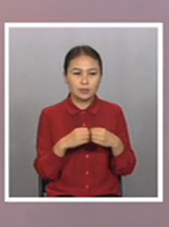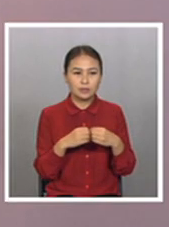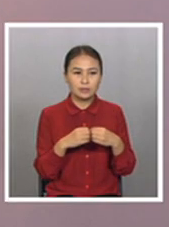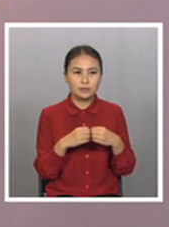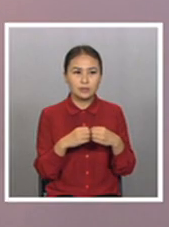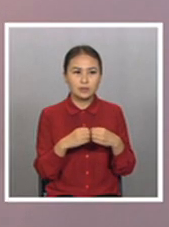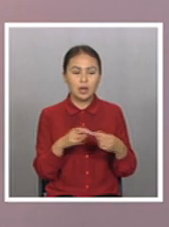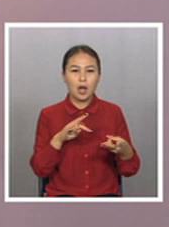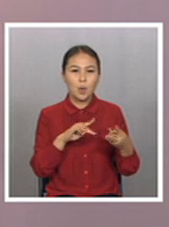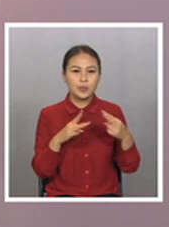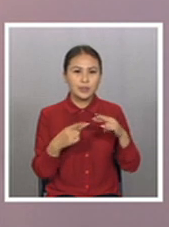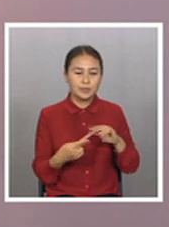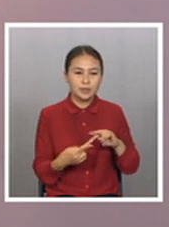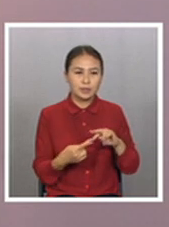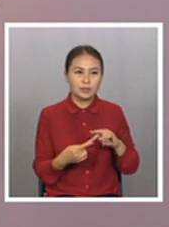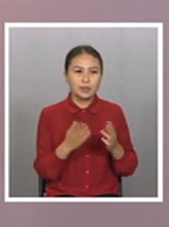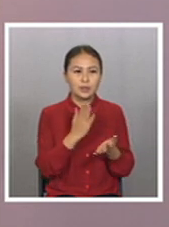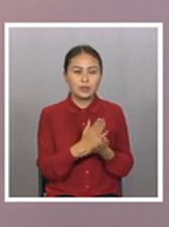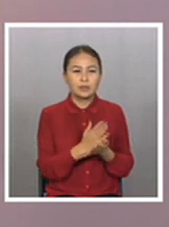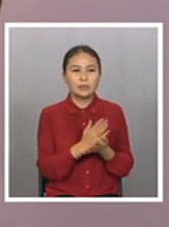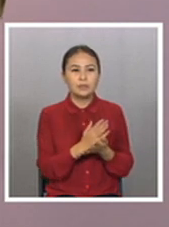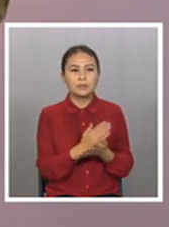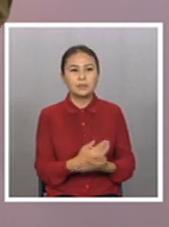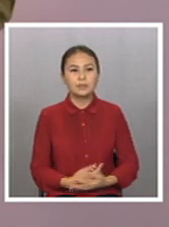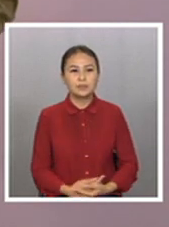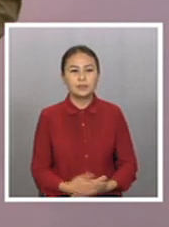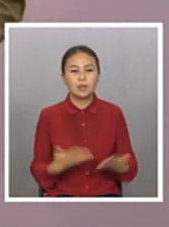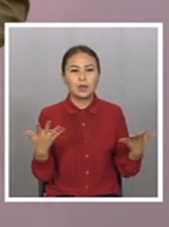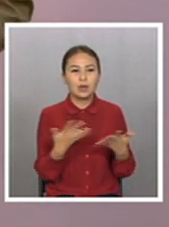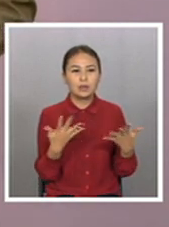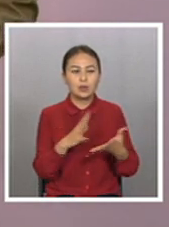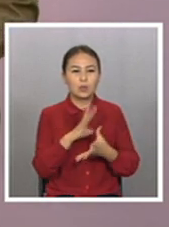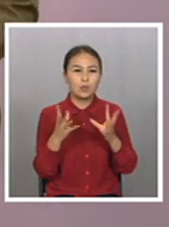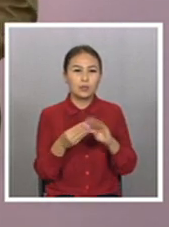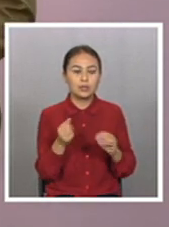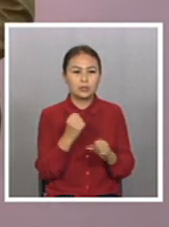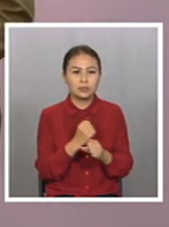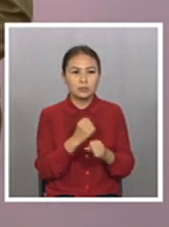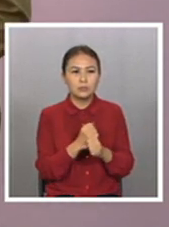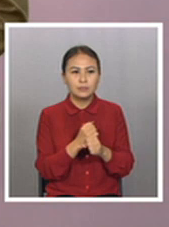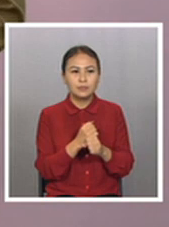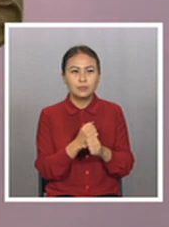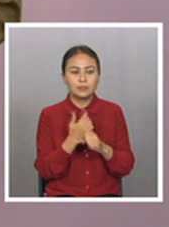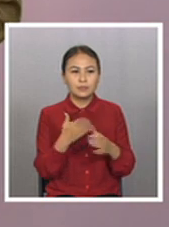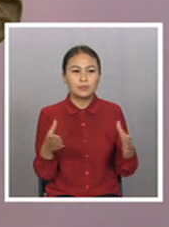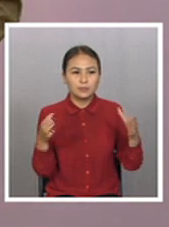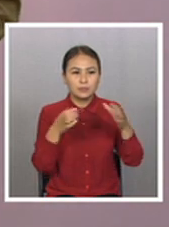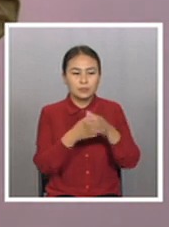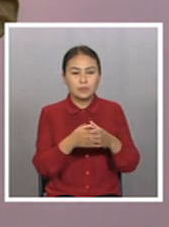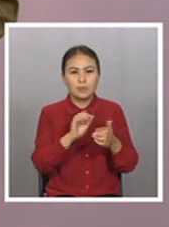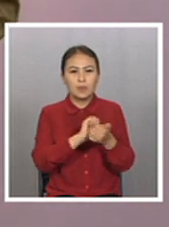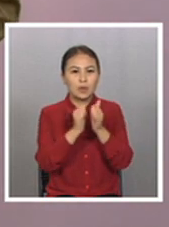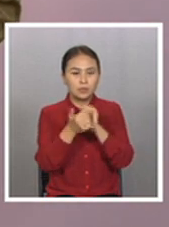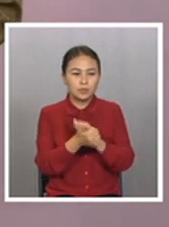жиындардың ауыстырымдылы қасиетке ие ме? Қандай қорытынды шығарасыңдар? Ендеше жиындар